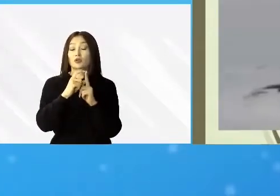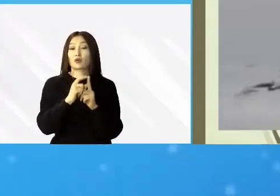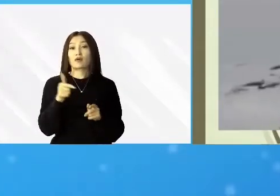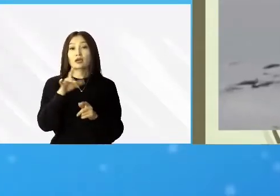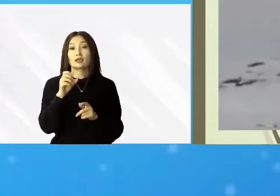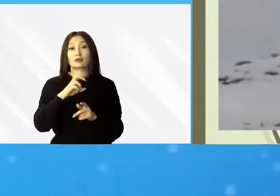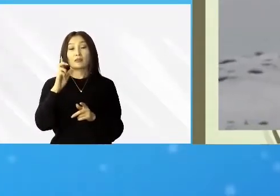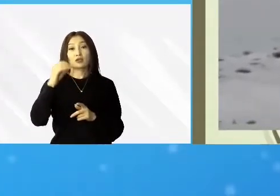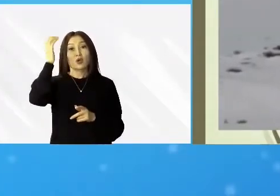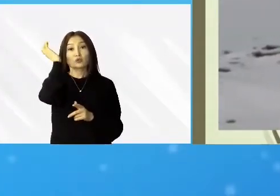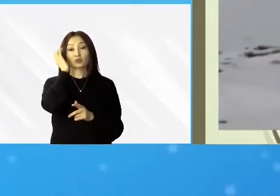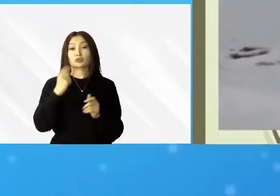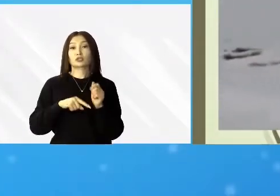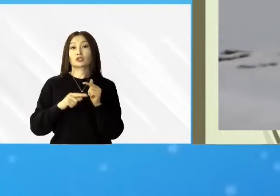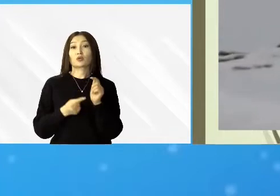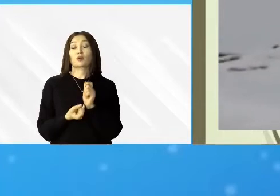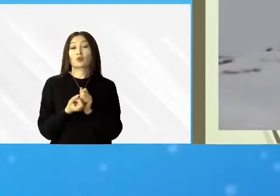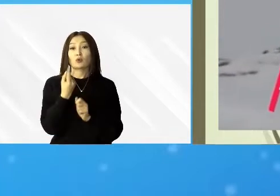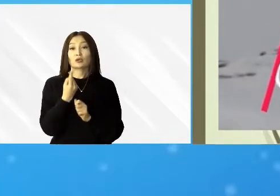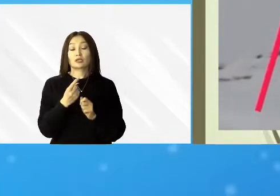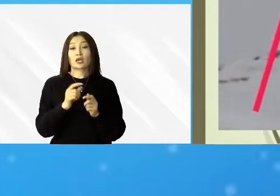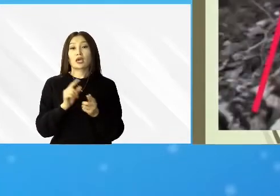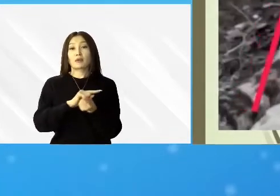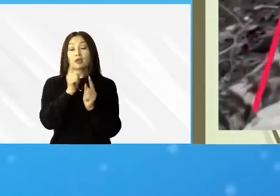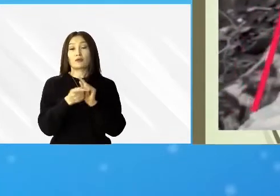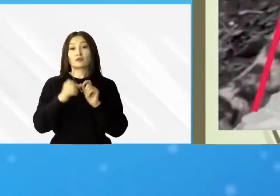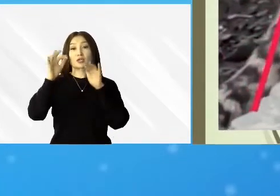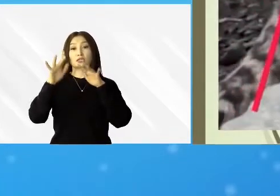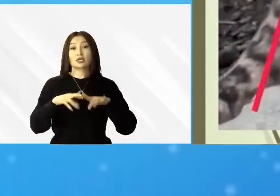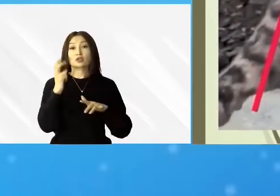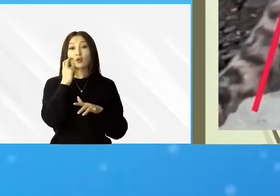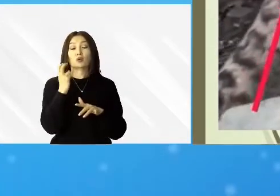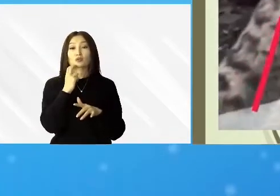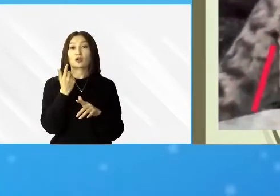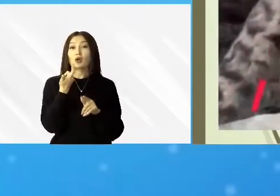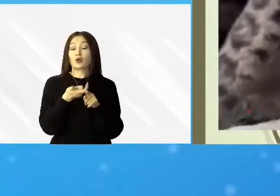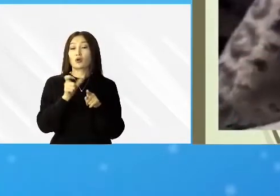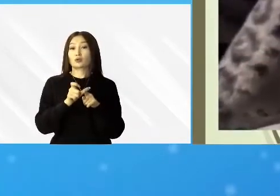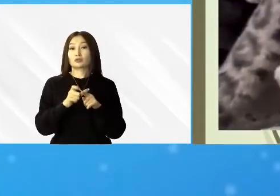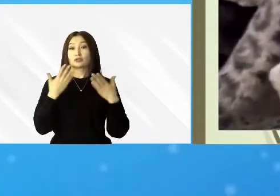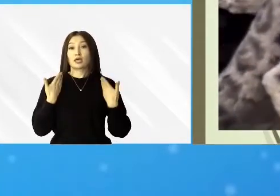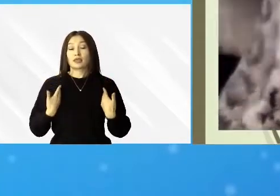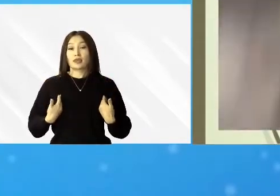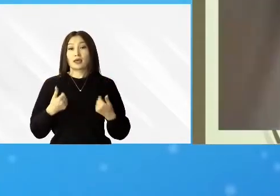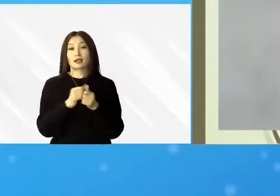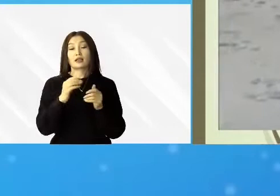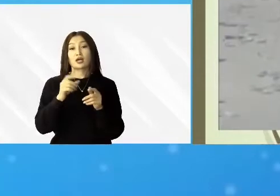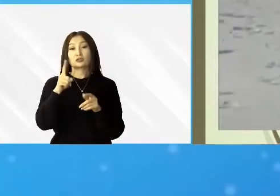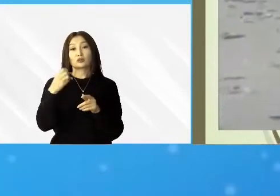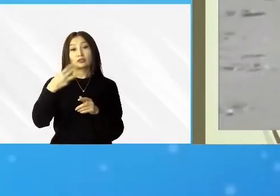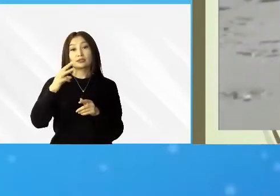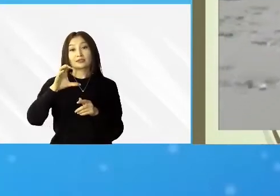«ирбис» имеет тюркские корни и переводится как «снежная кошка». Вытянутое, но очень мускулистое тело достигает длины в